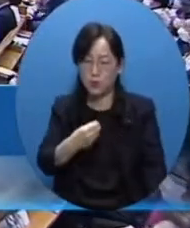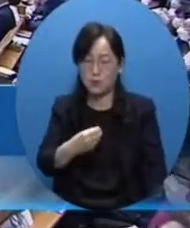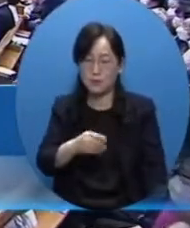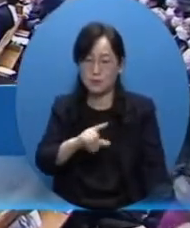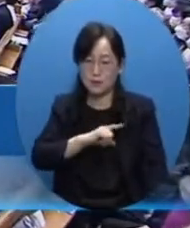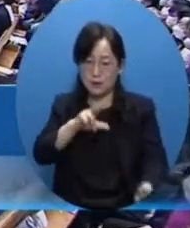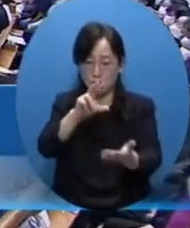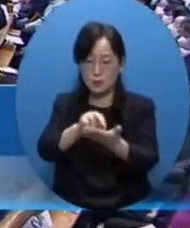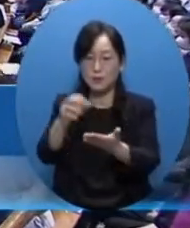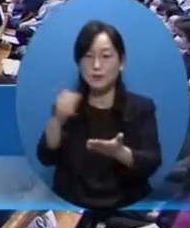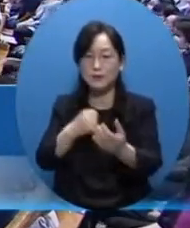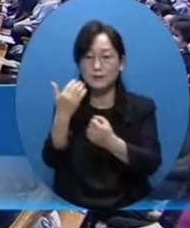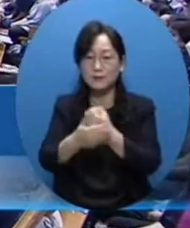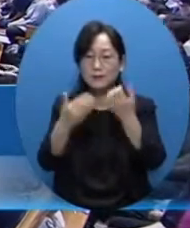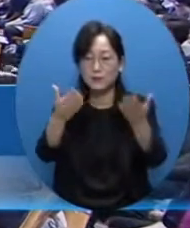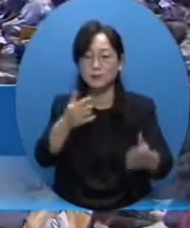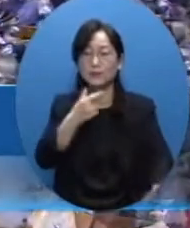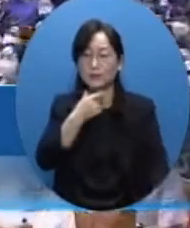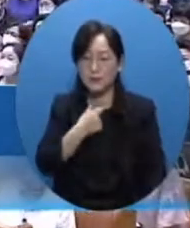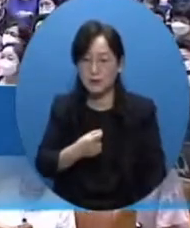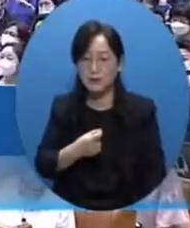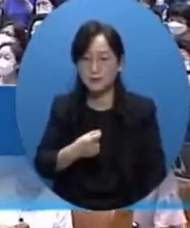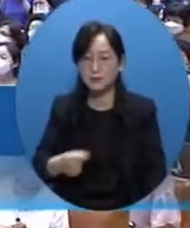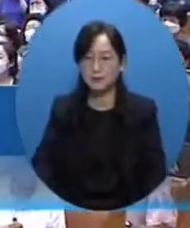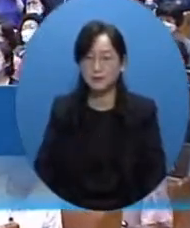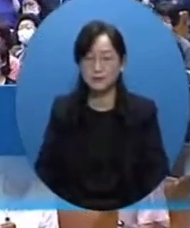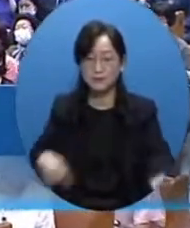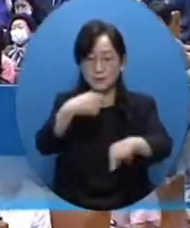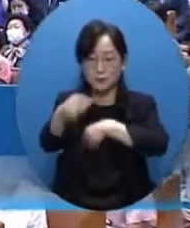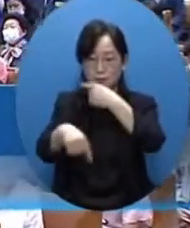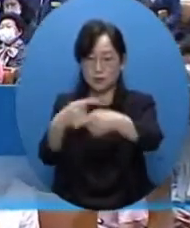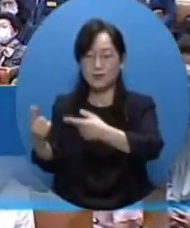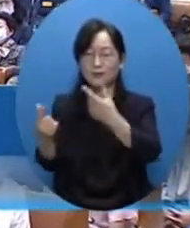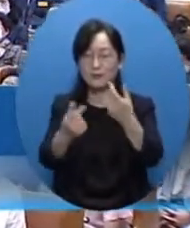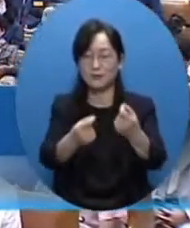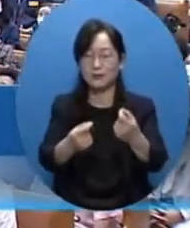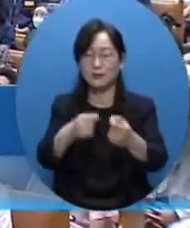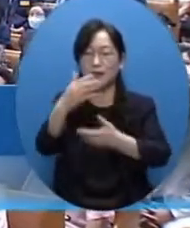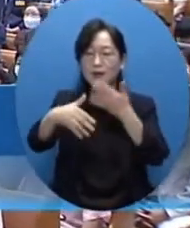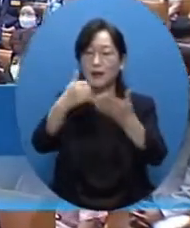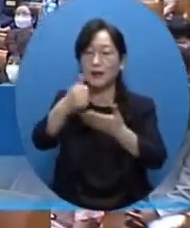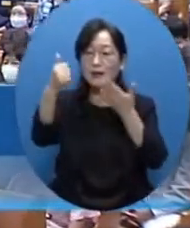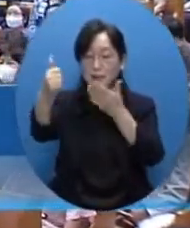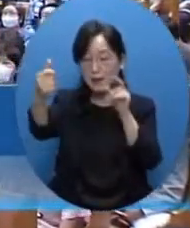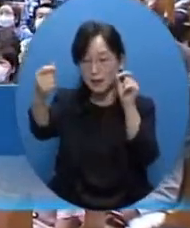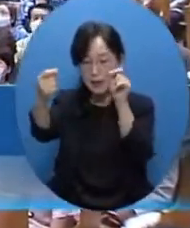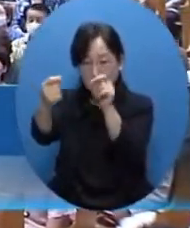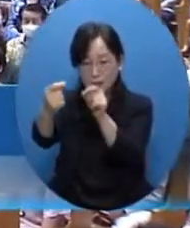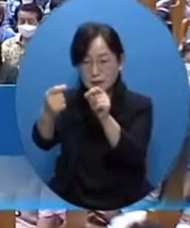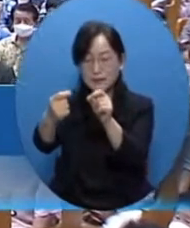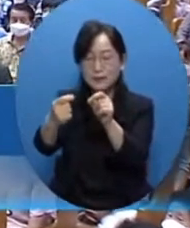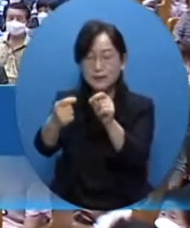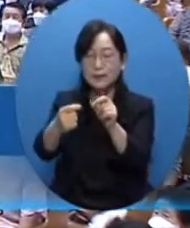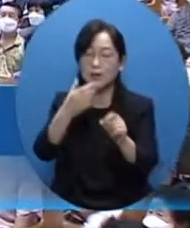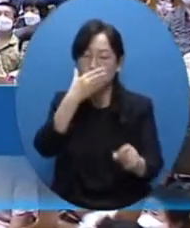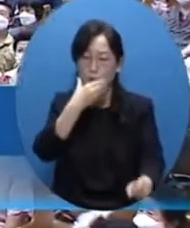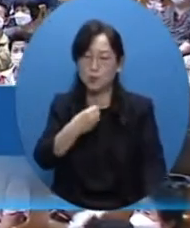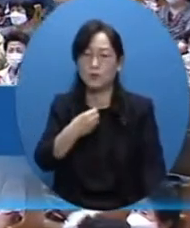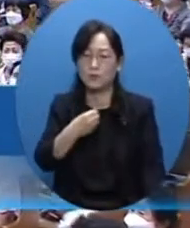제목으로 말씀의 은혜를 나누기 원합니다 제모 한번 따라해 주시기 바랍니다 하나님께 가까이 함이 복이라